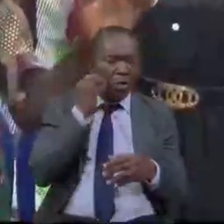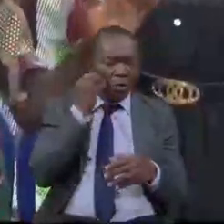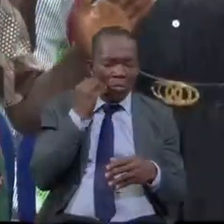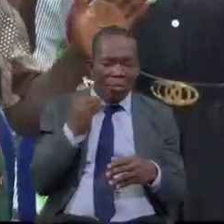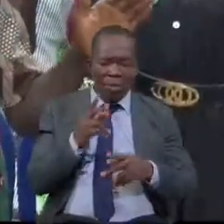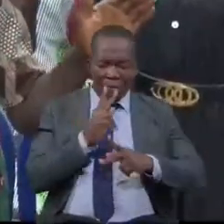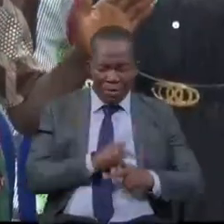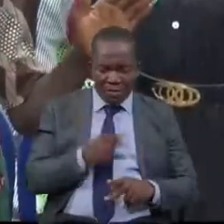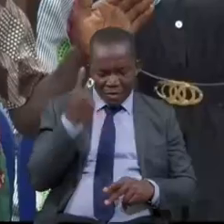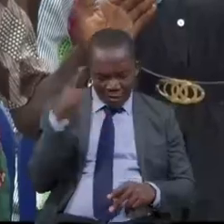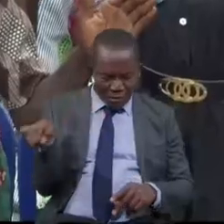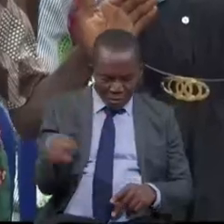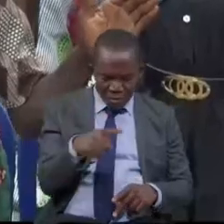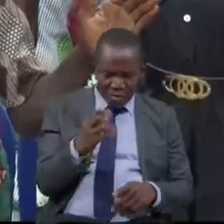vie.